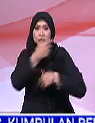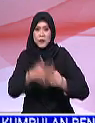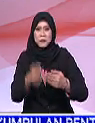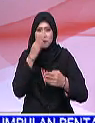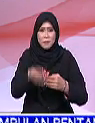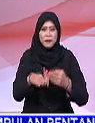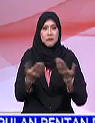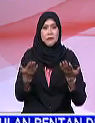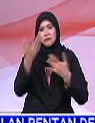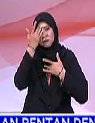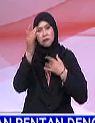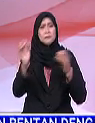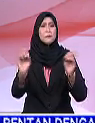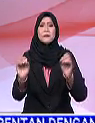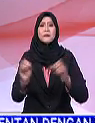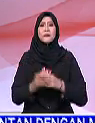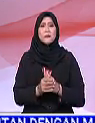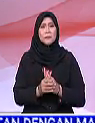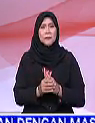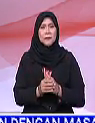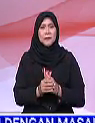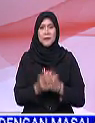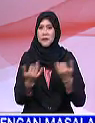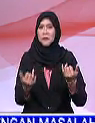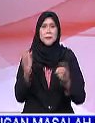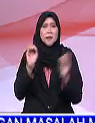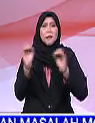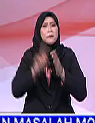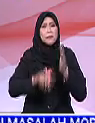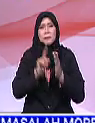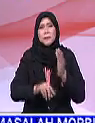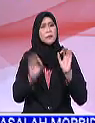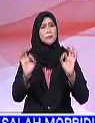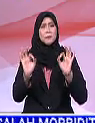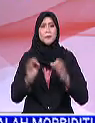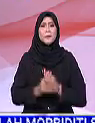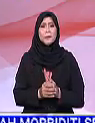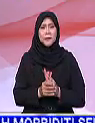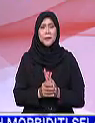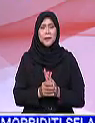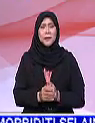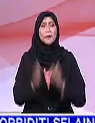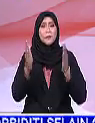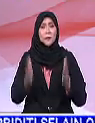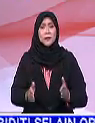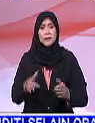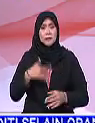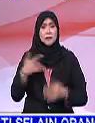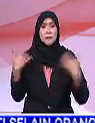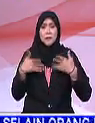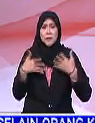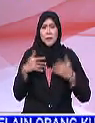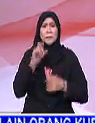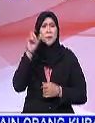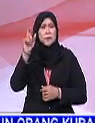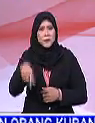Tapi ikut saya ini tidak ada apa-apa semua. Orang-orang yang duk berasa takut-takut, tak payah